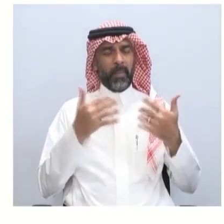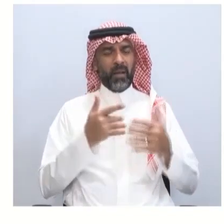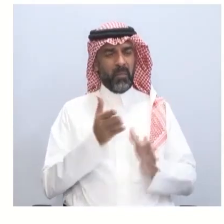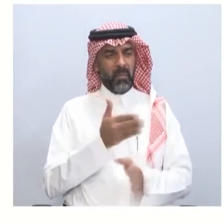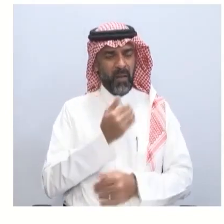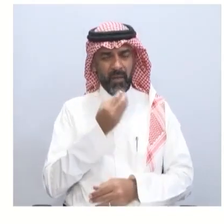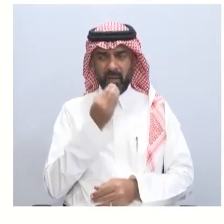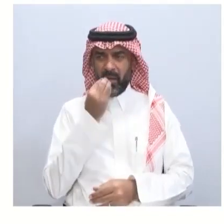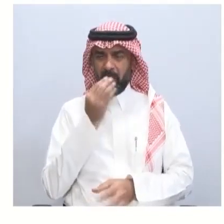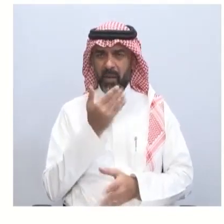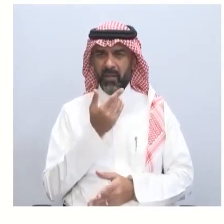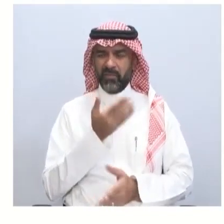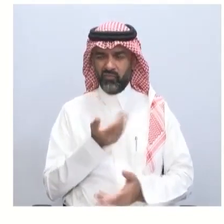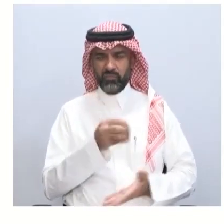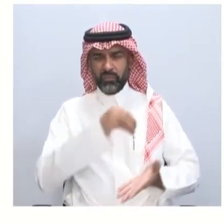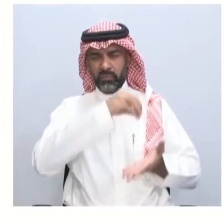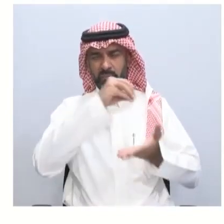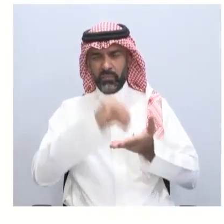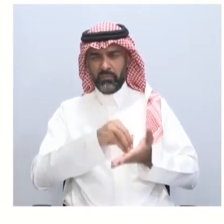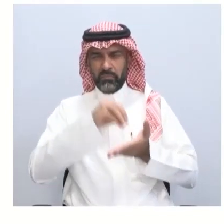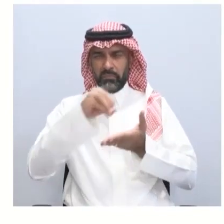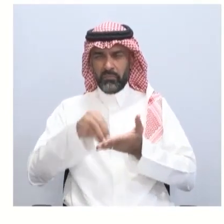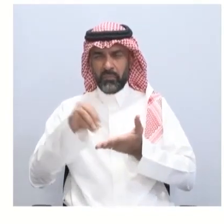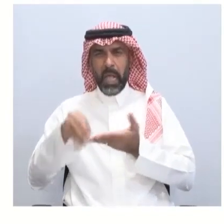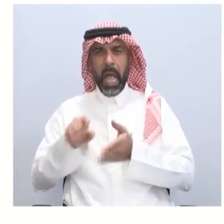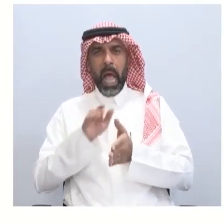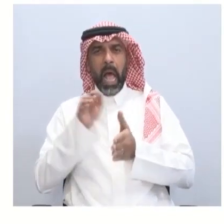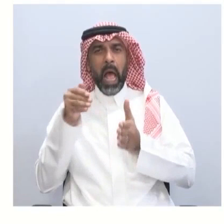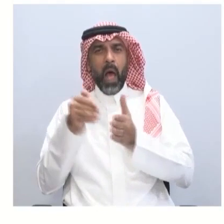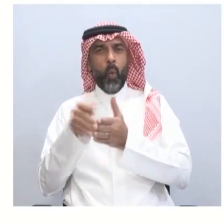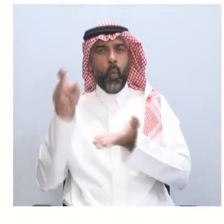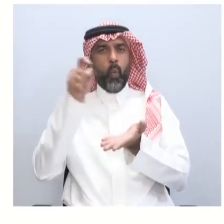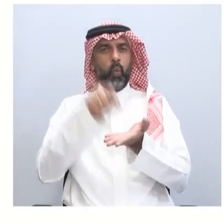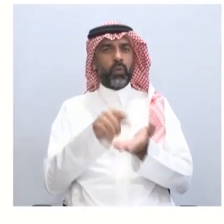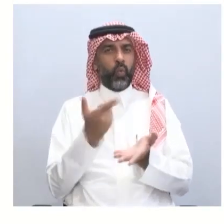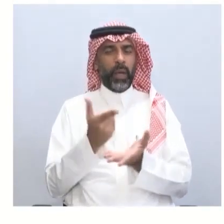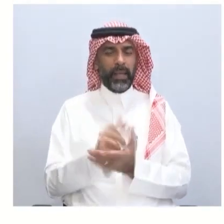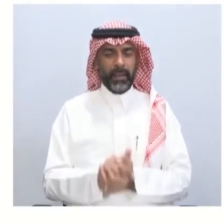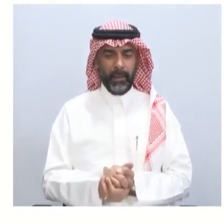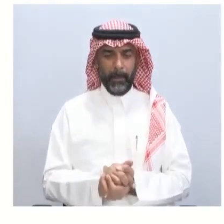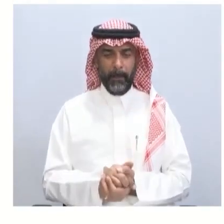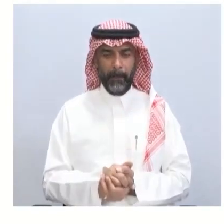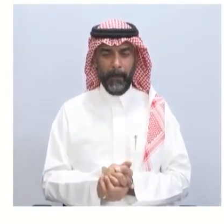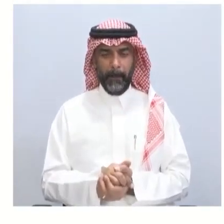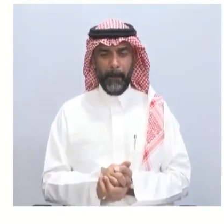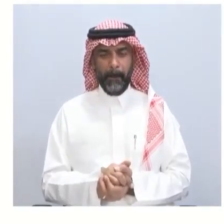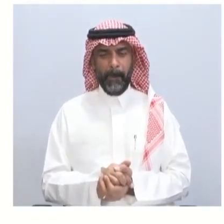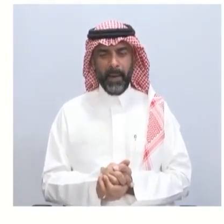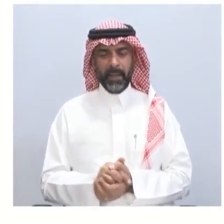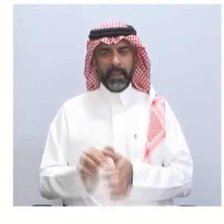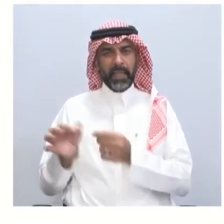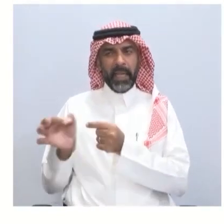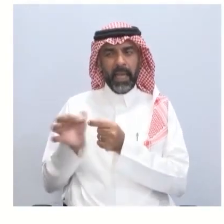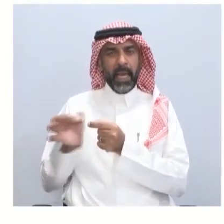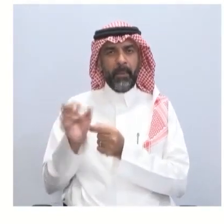احسنتم ممتازين فلما وصلت بنو حنيفه نلاحظ حينما وصلوا الى اطراف